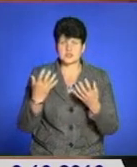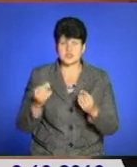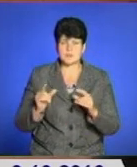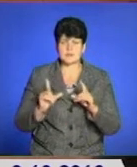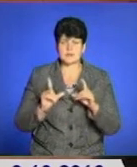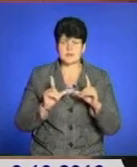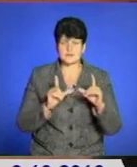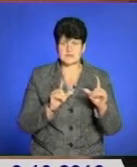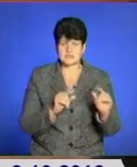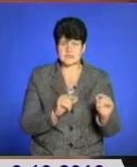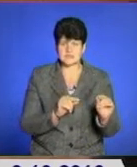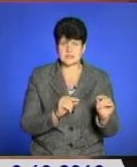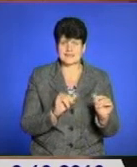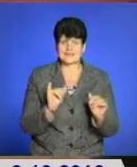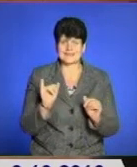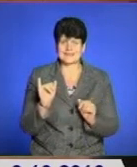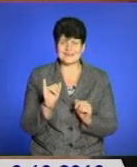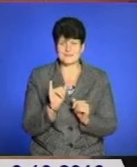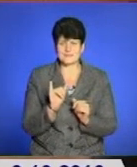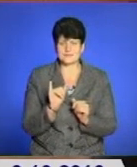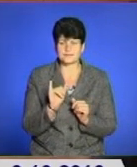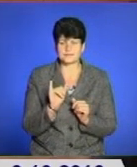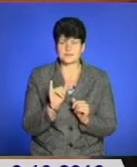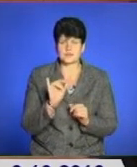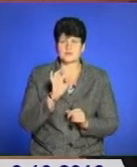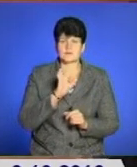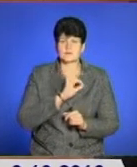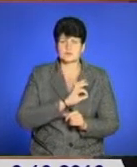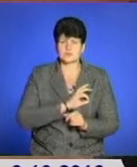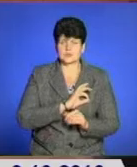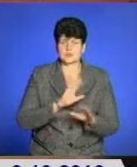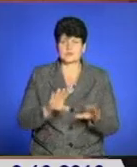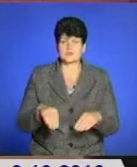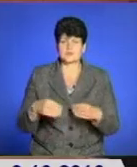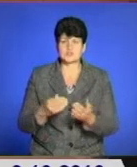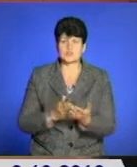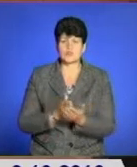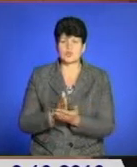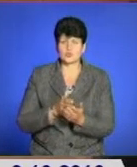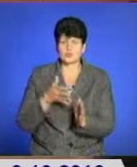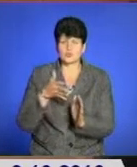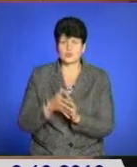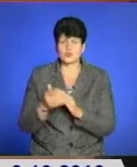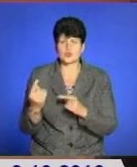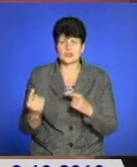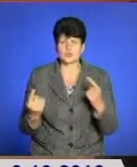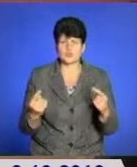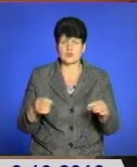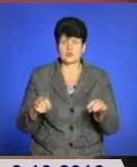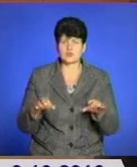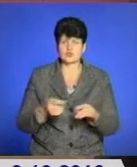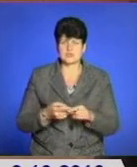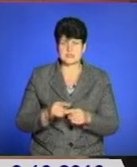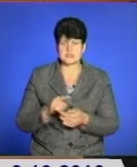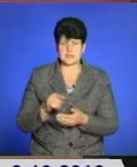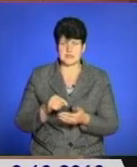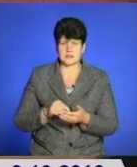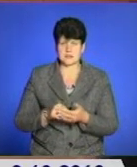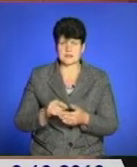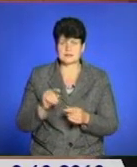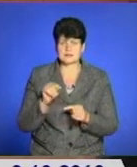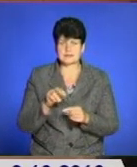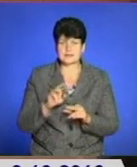і, скажімо так, експлуатуючі і надавачі послуг розуміють одне друге і вирішують це питання. Тобто, так